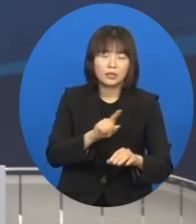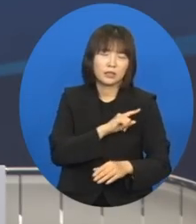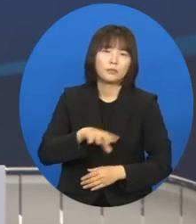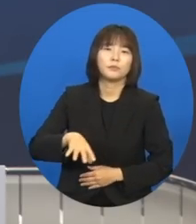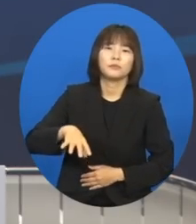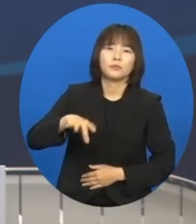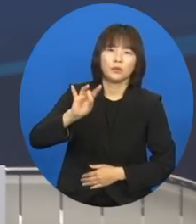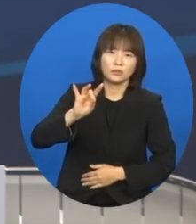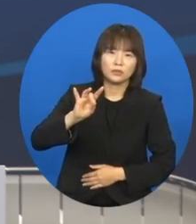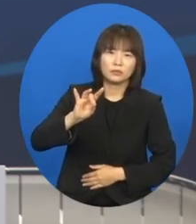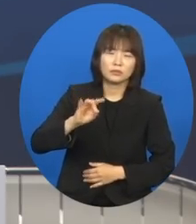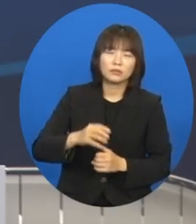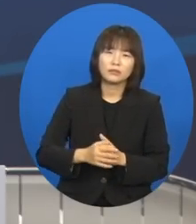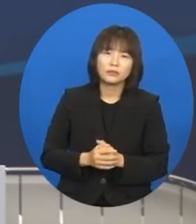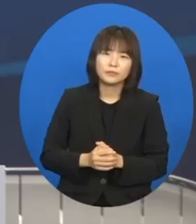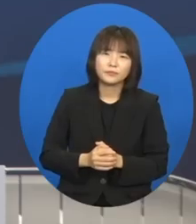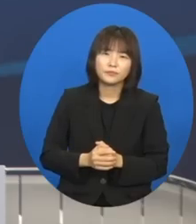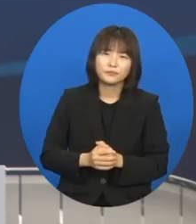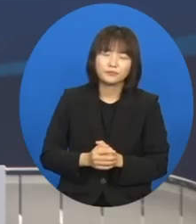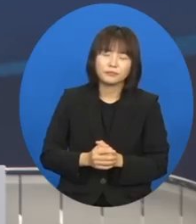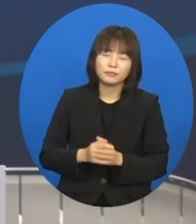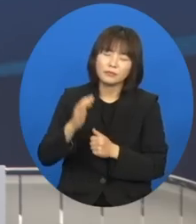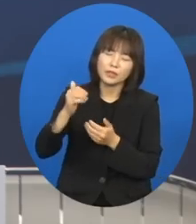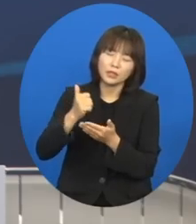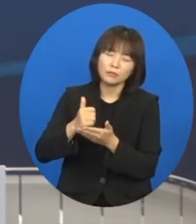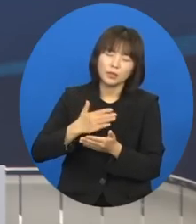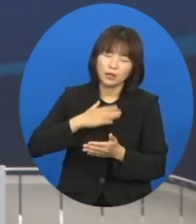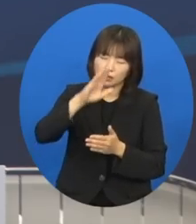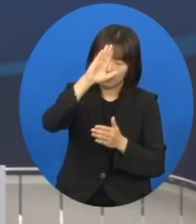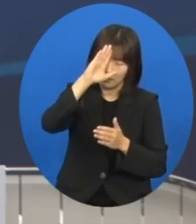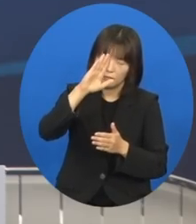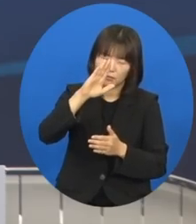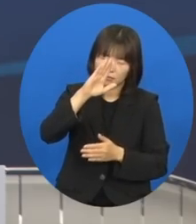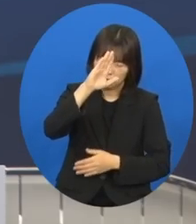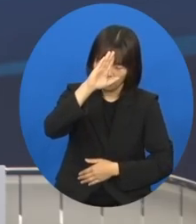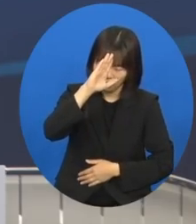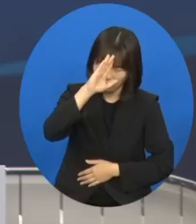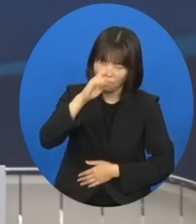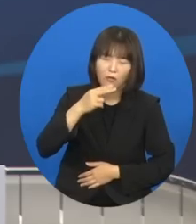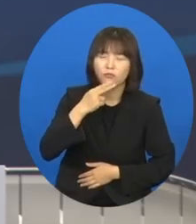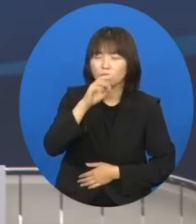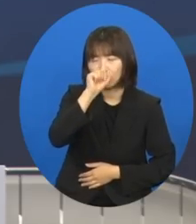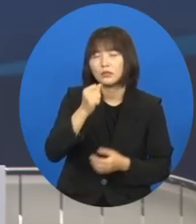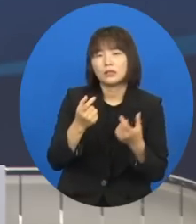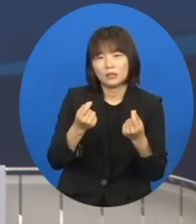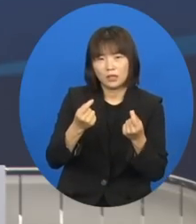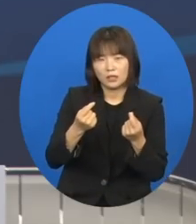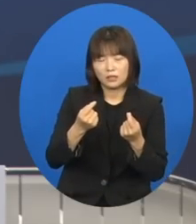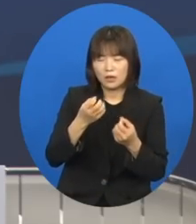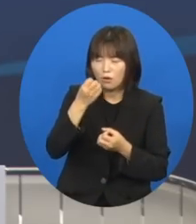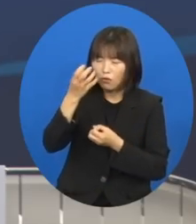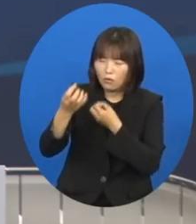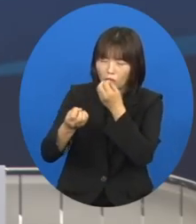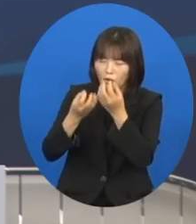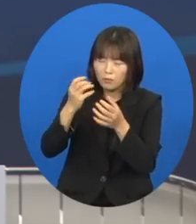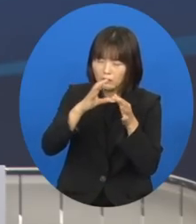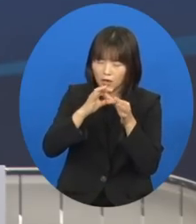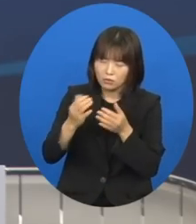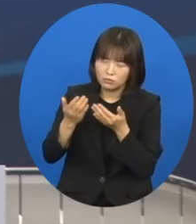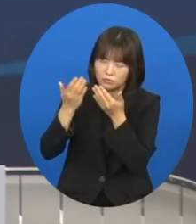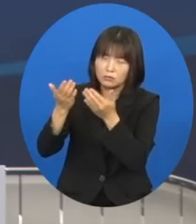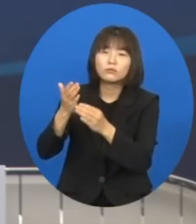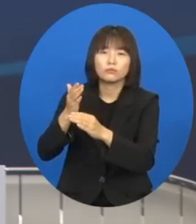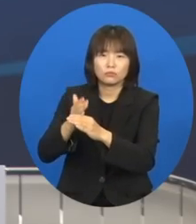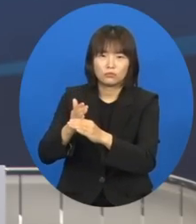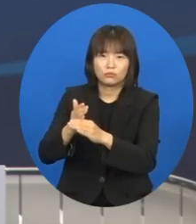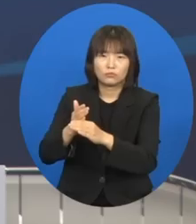이 마음의 갈급함 속에서 나 좀 안 아팠으면 좋겠다, 그 고백이 계속해서 하나님께 올려지고 있습니다.